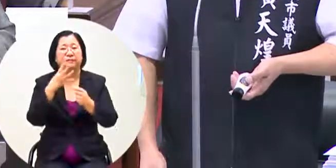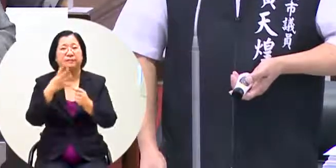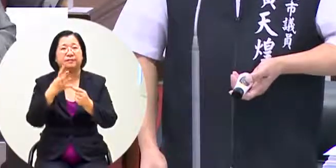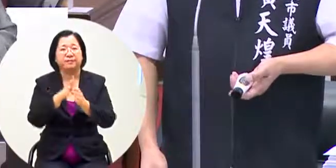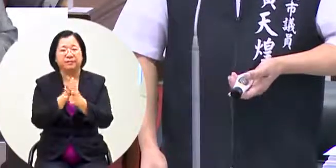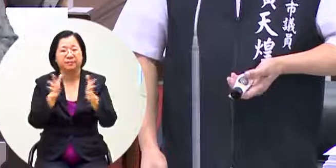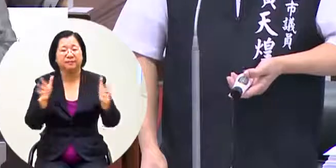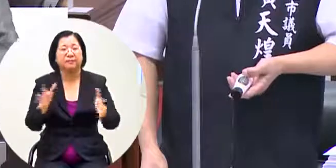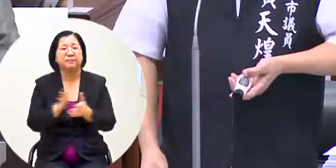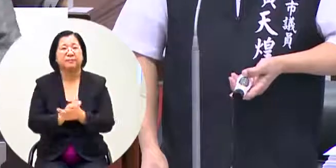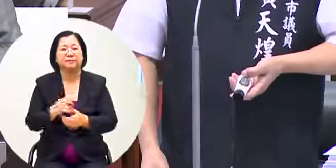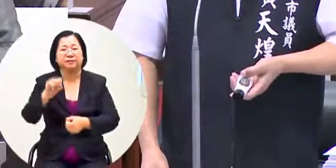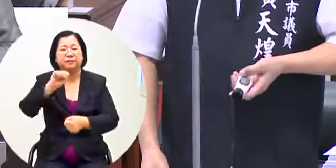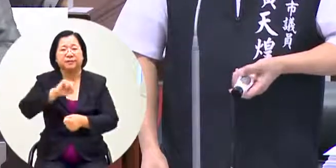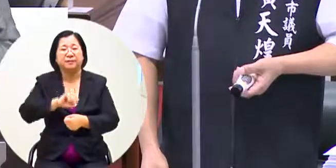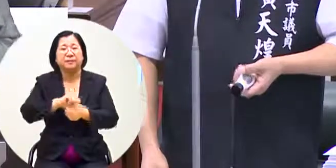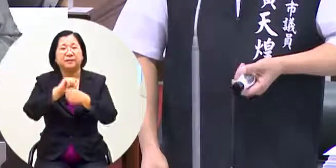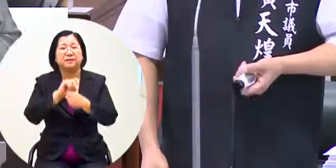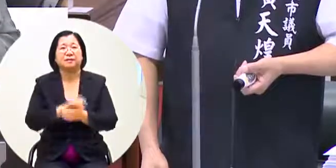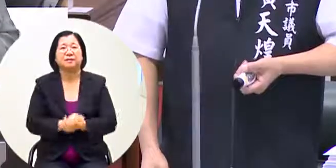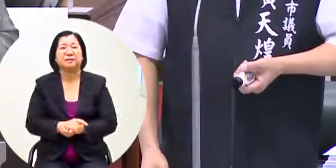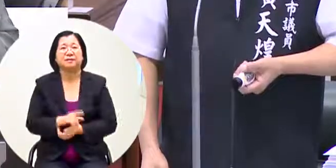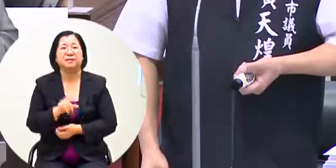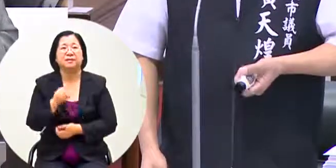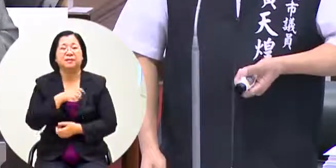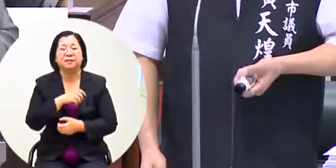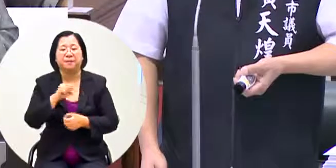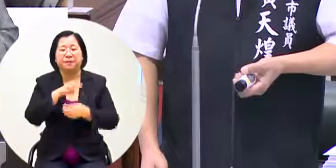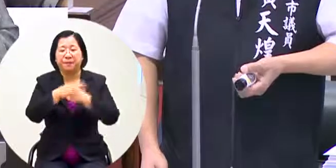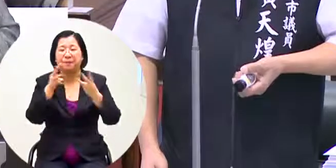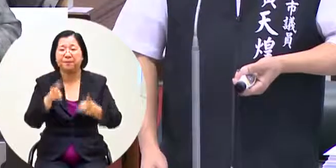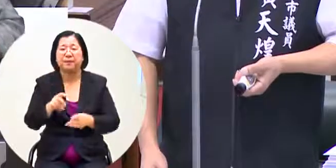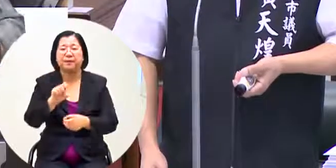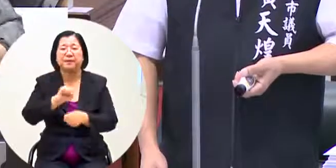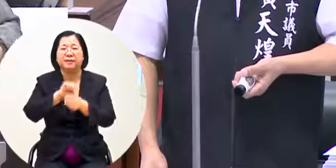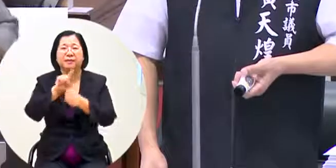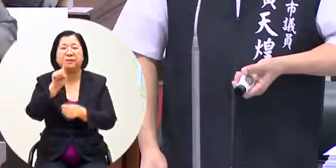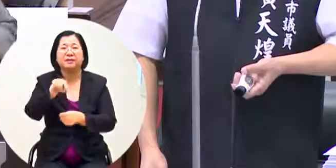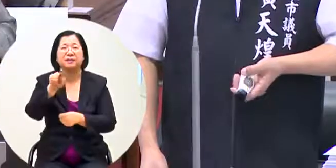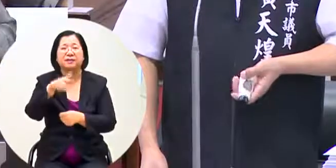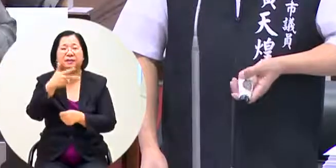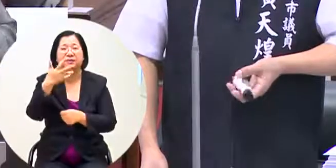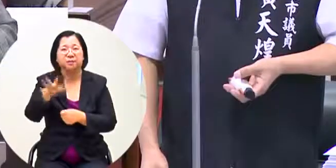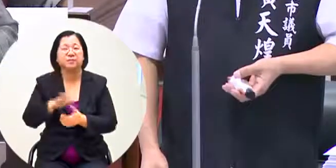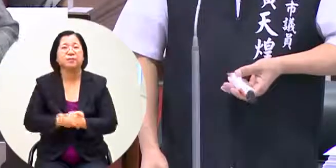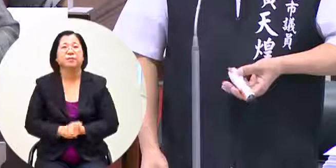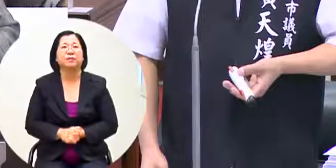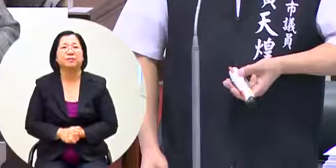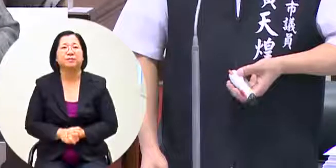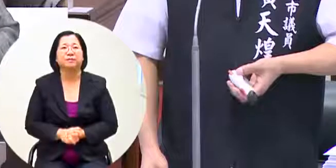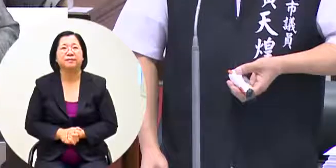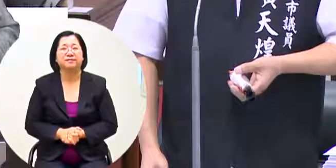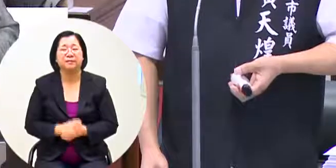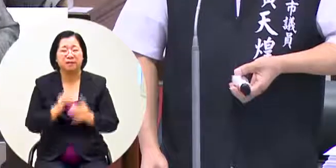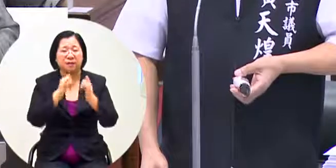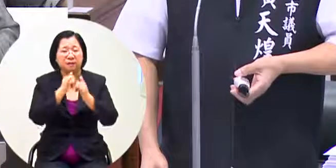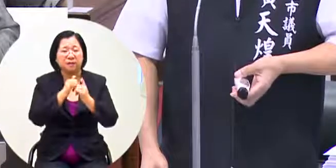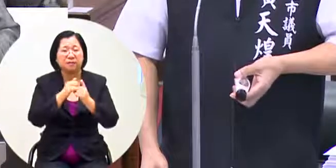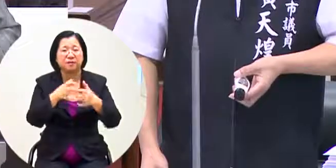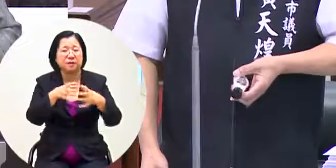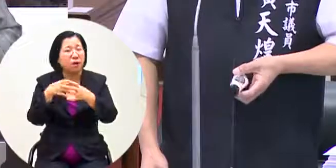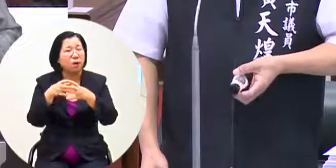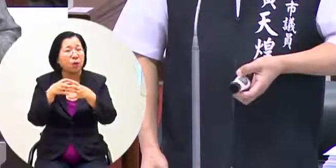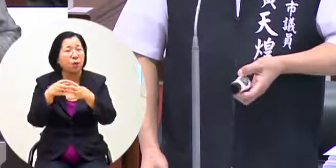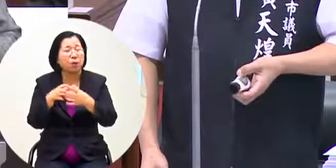以上。啊，即摆所有的民间足济诶团体，咱嘛足欢喜，大家合